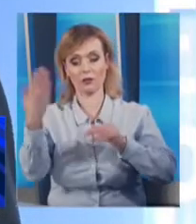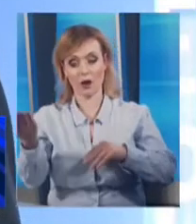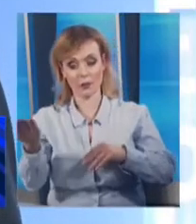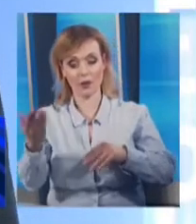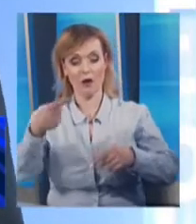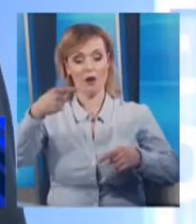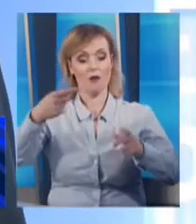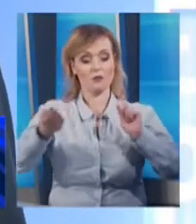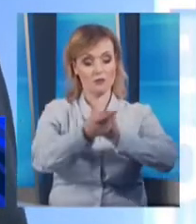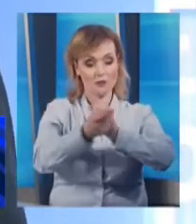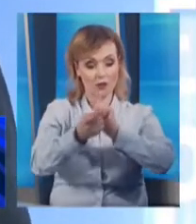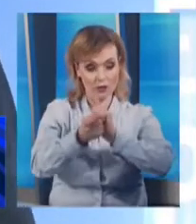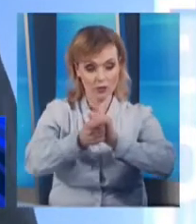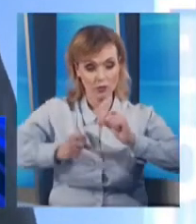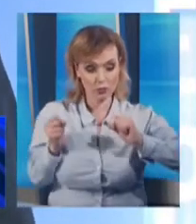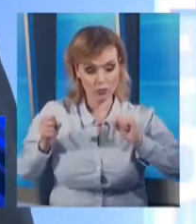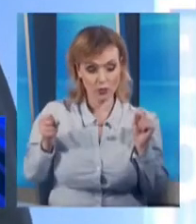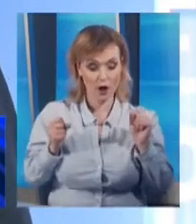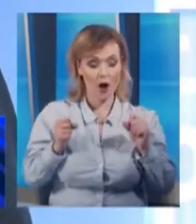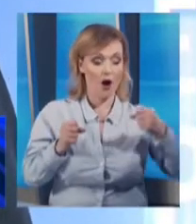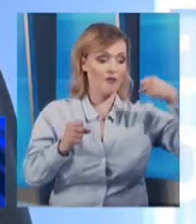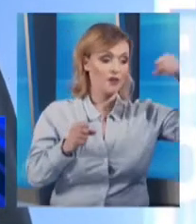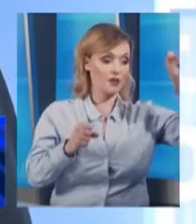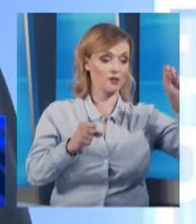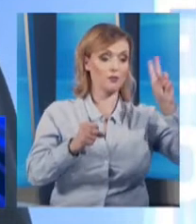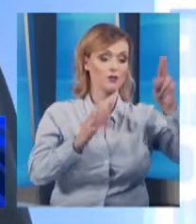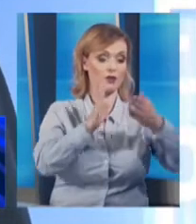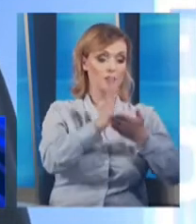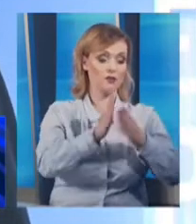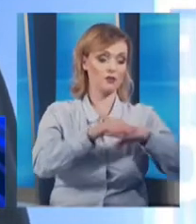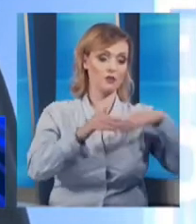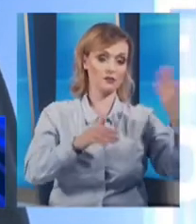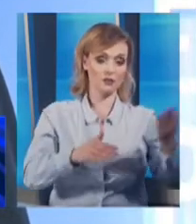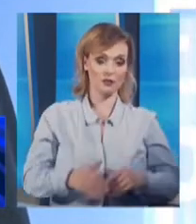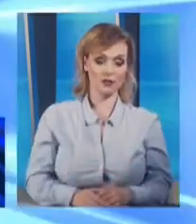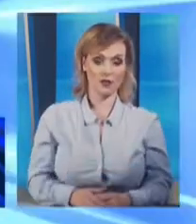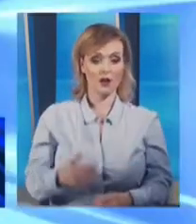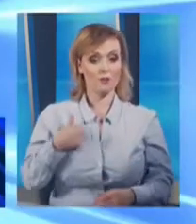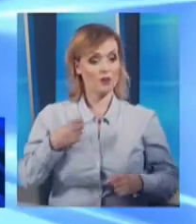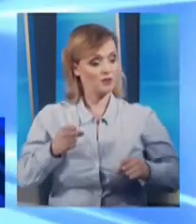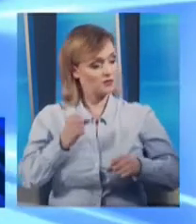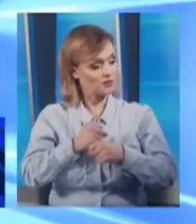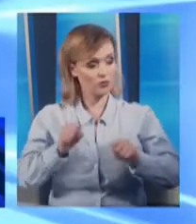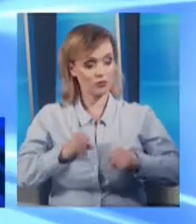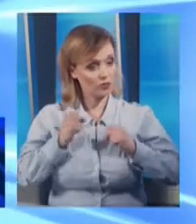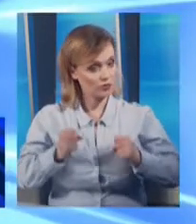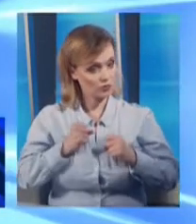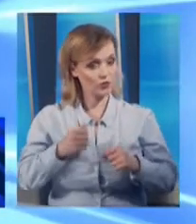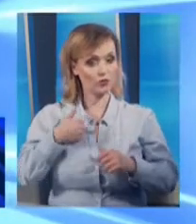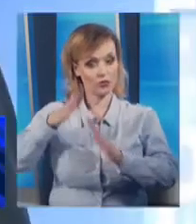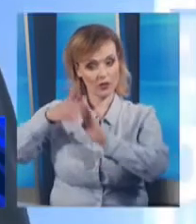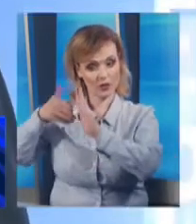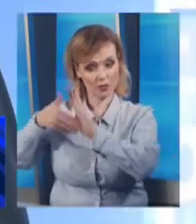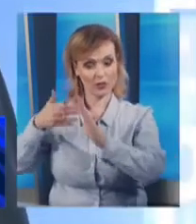se materializeze, dacă îmi permiteți o astfel de expresie. Tot posibilul noi chemăm, noi chemăm